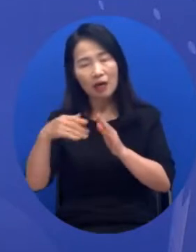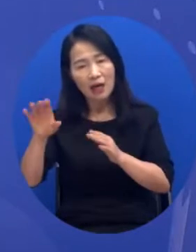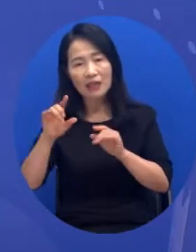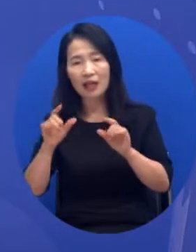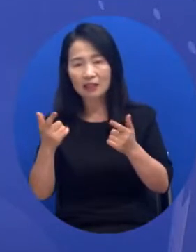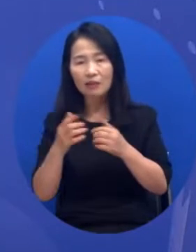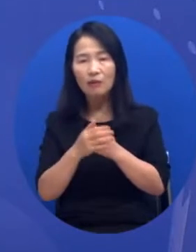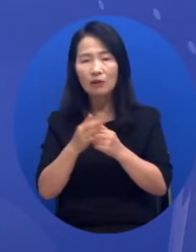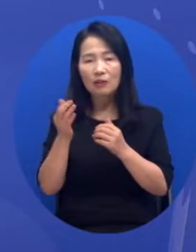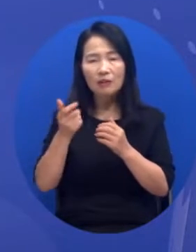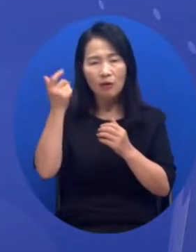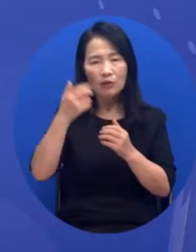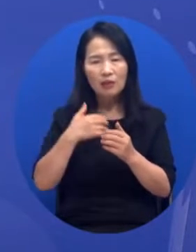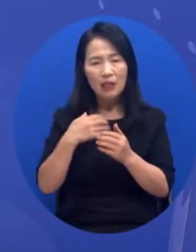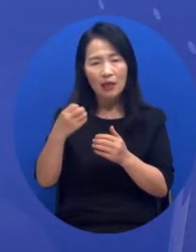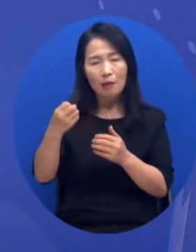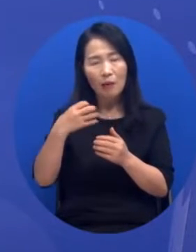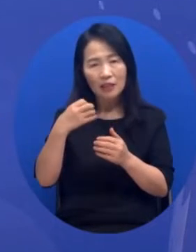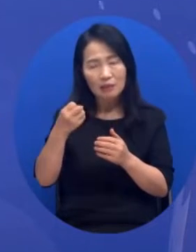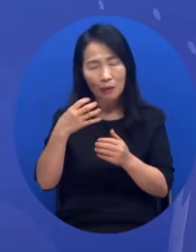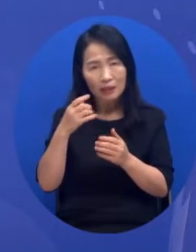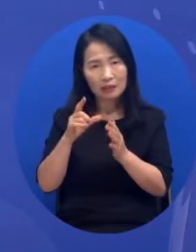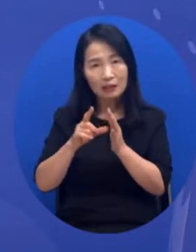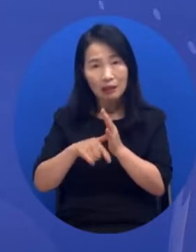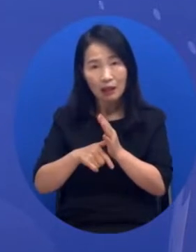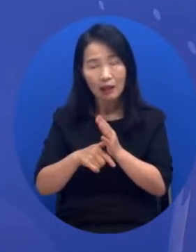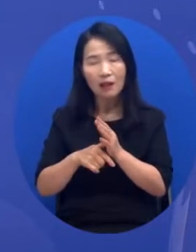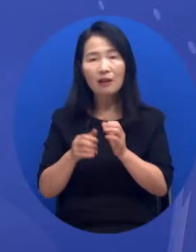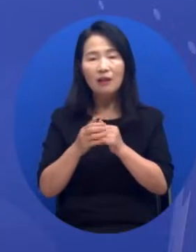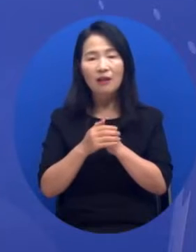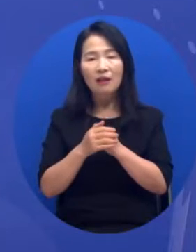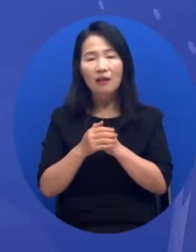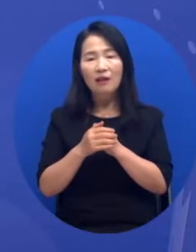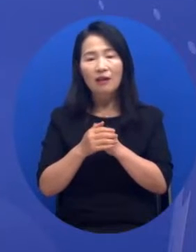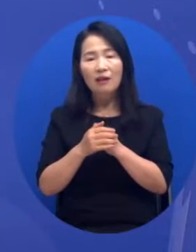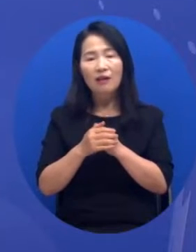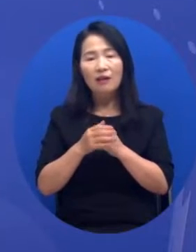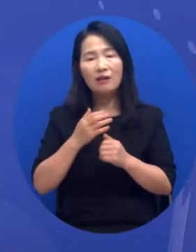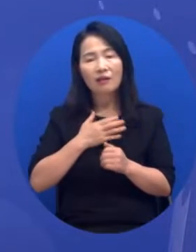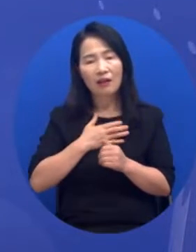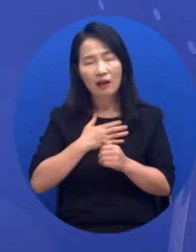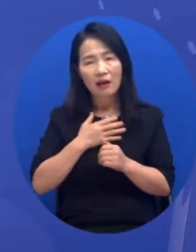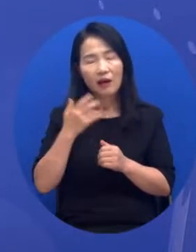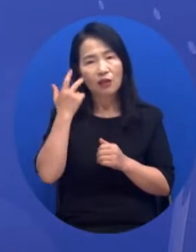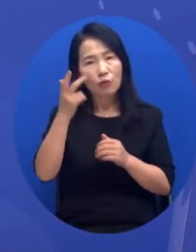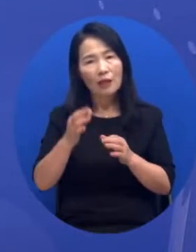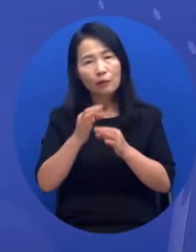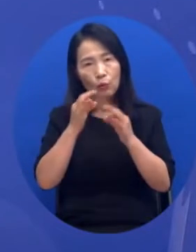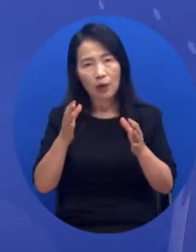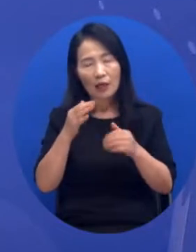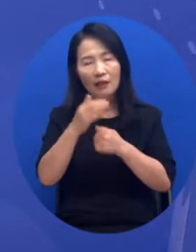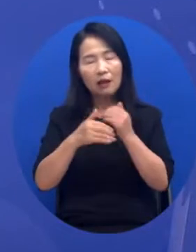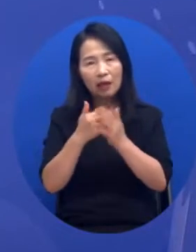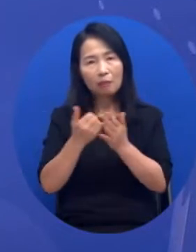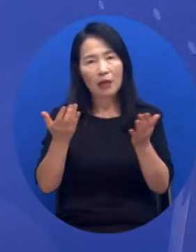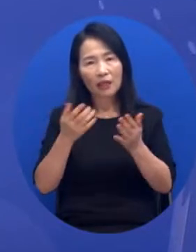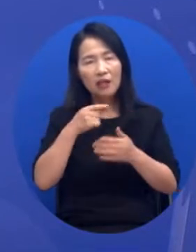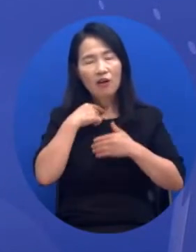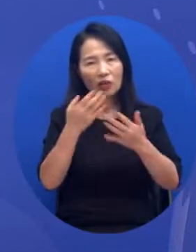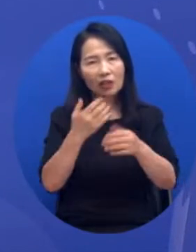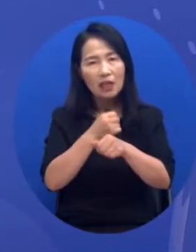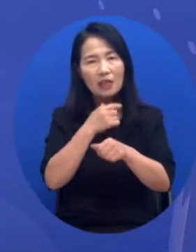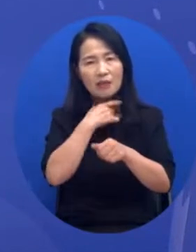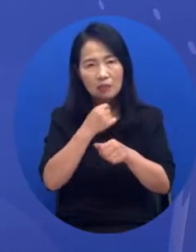내게 말씀하실 때 그 말씀에 반응해서 앞에 나와 혼신대서 하나님 제가 한 주간 그렇게 살아보고 혼신해 보겠습니다.